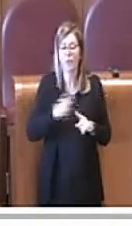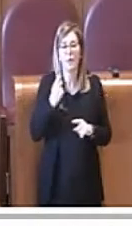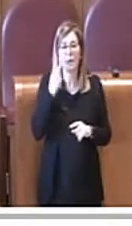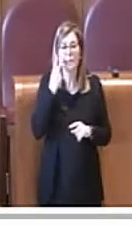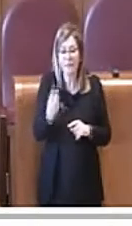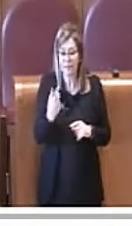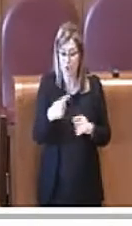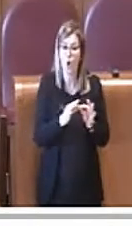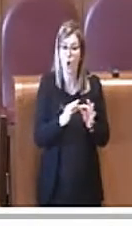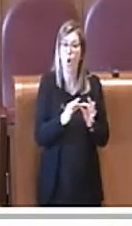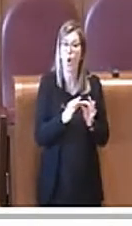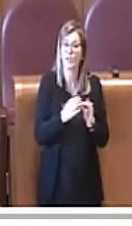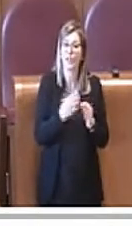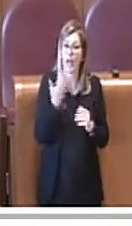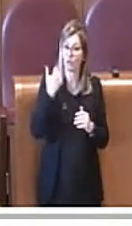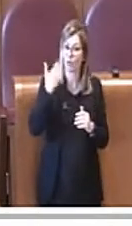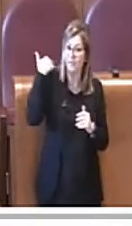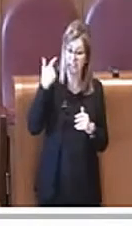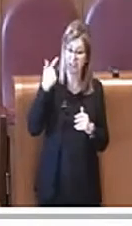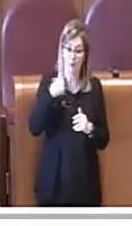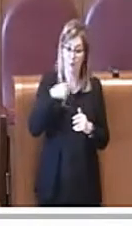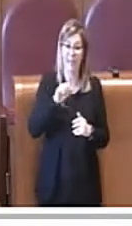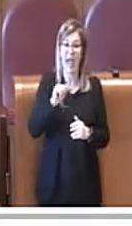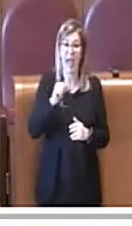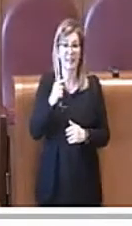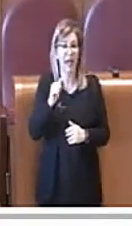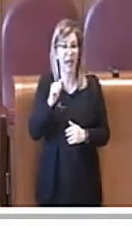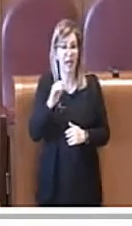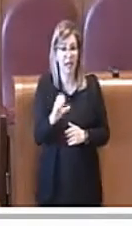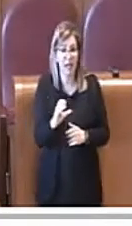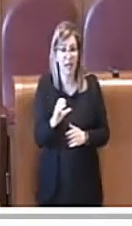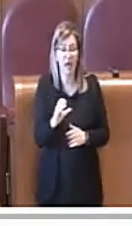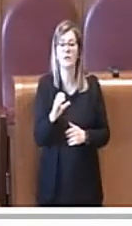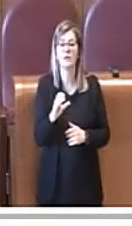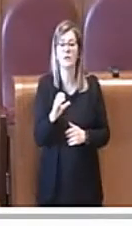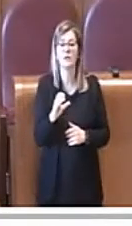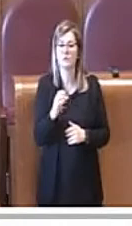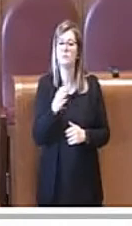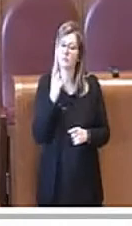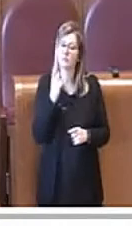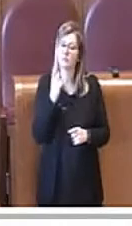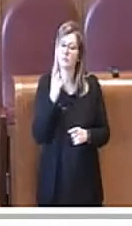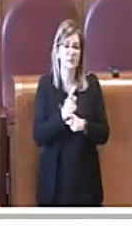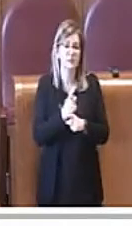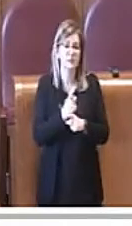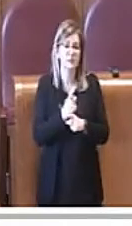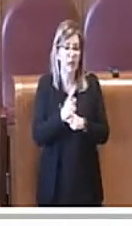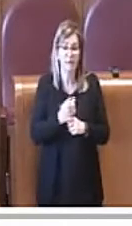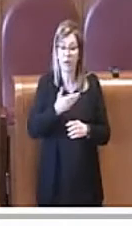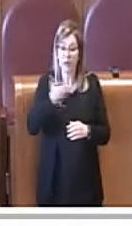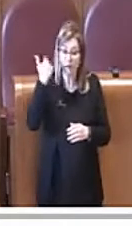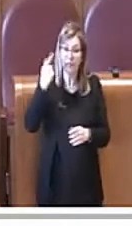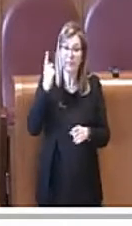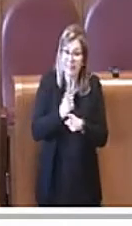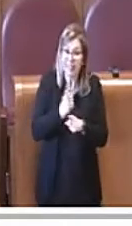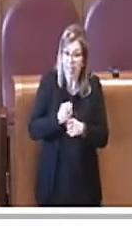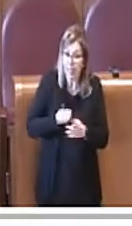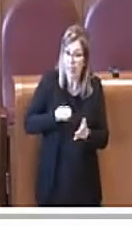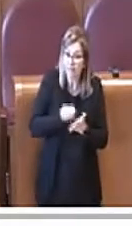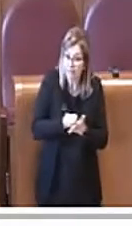concordato preventivo per ATAC e quindi fare fronte a tutte le pendenze che Roma Capitale